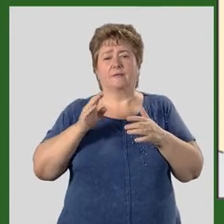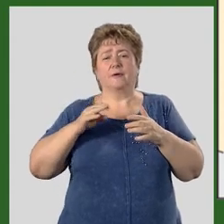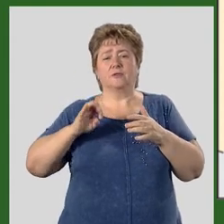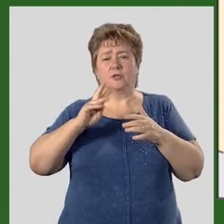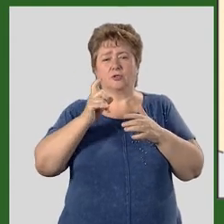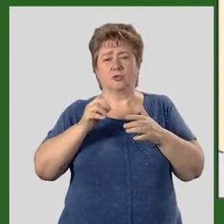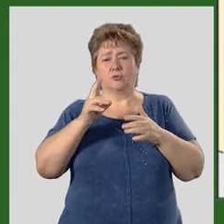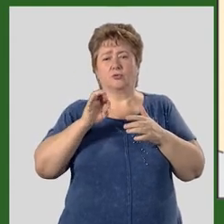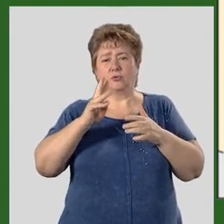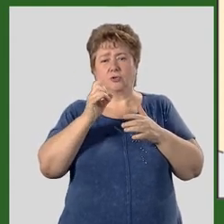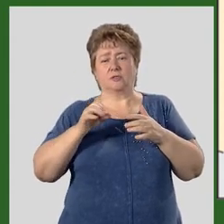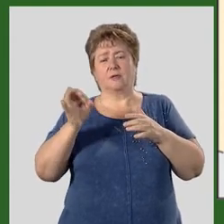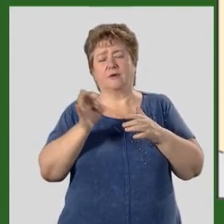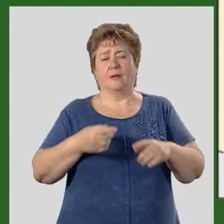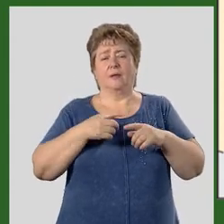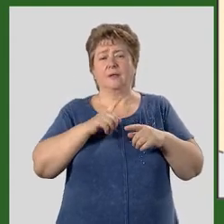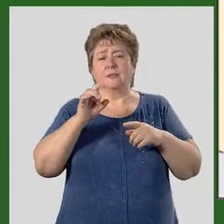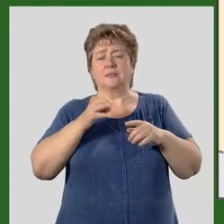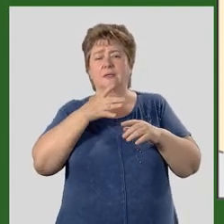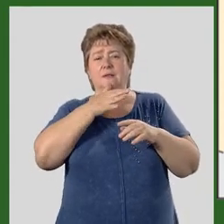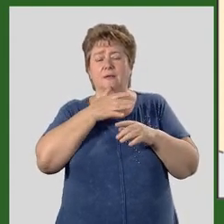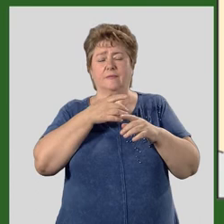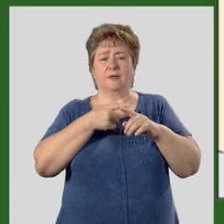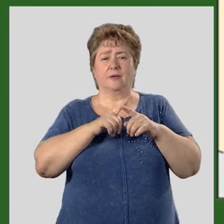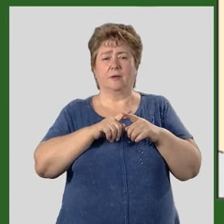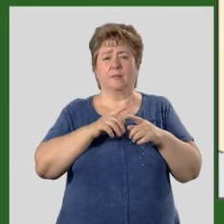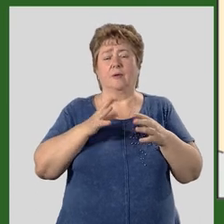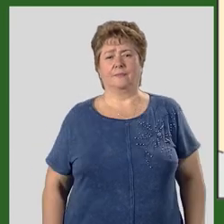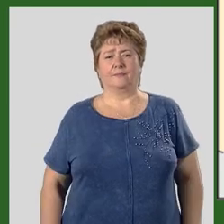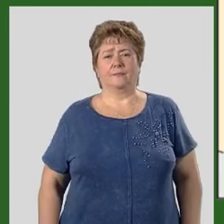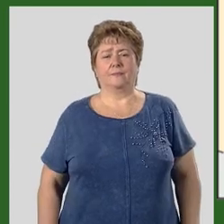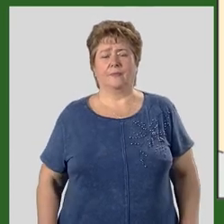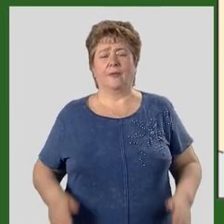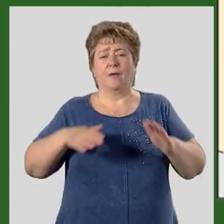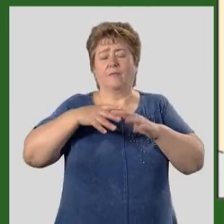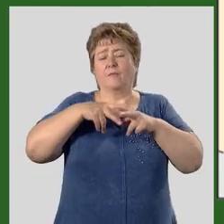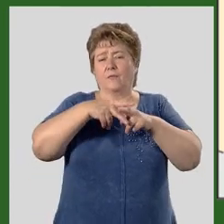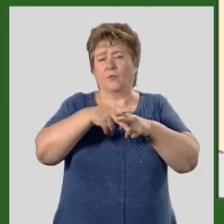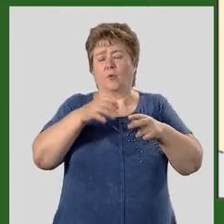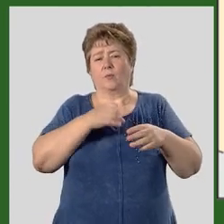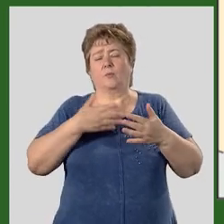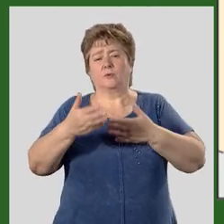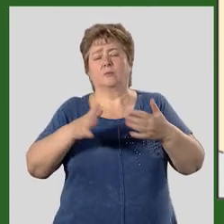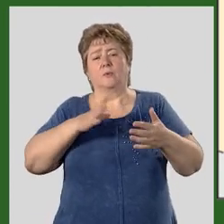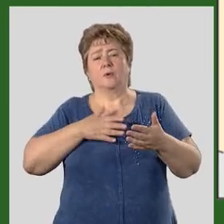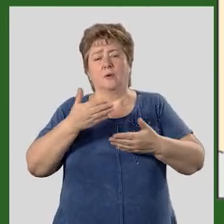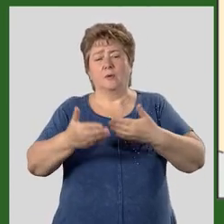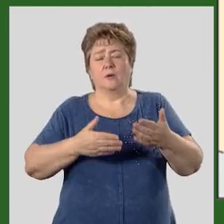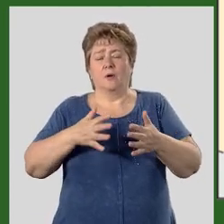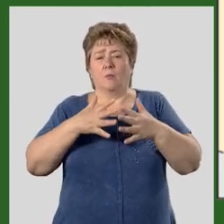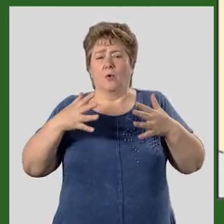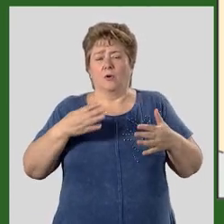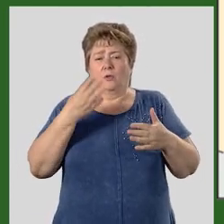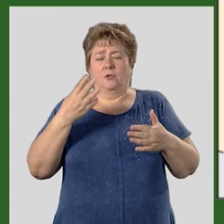и Кульджиджинского района. За это время, по его подсчетам, верхом и пешком было пройдено